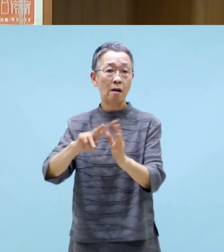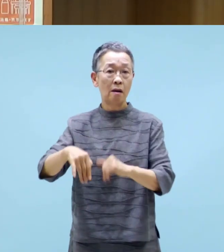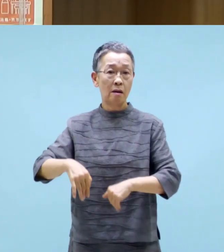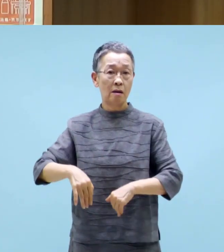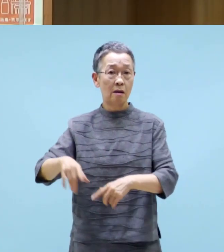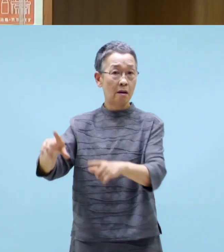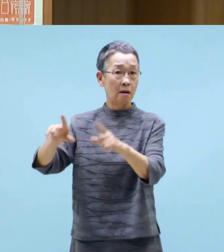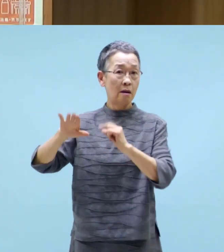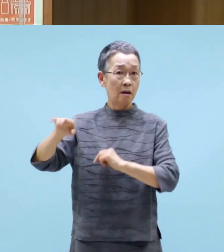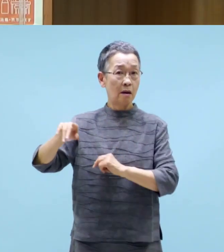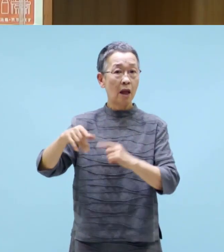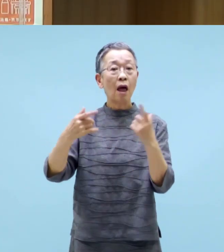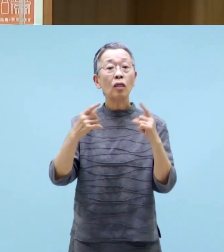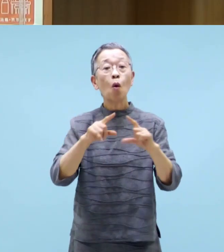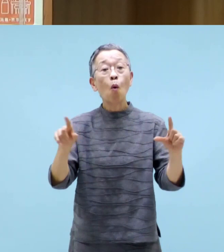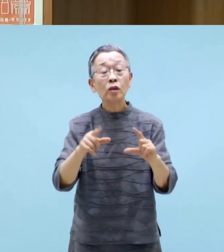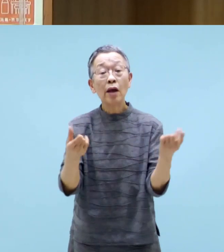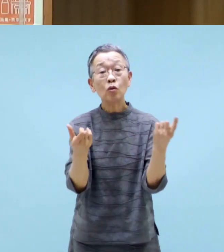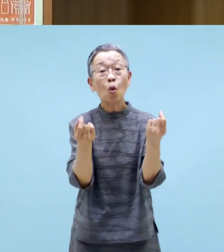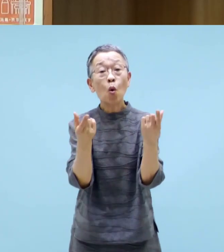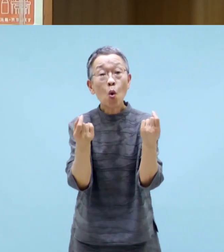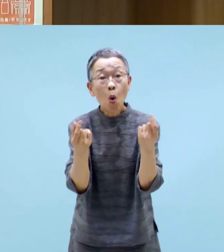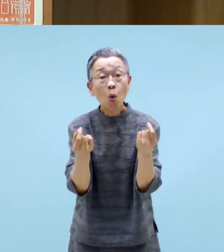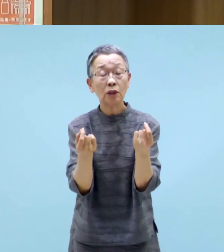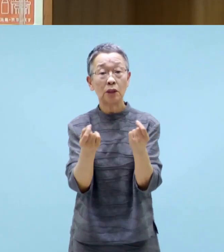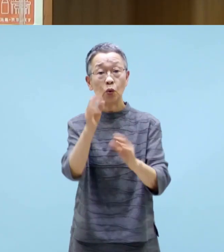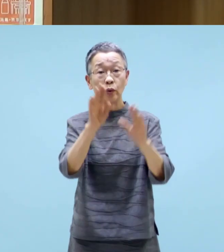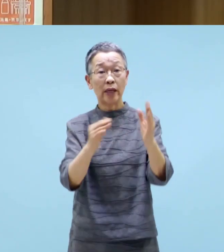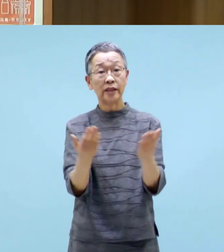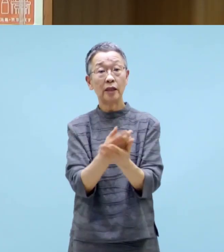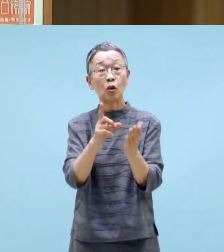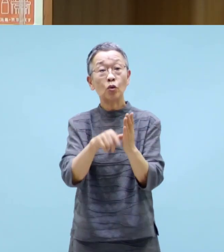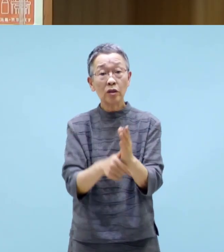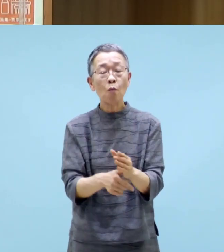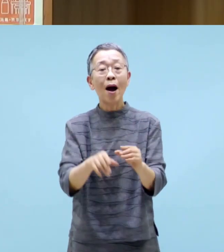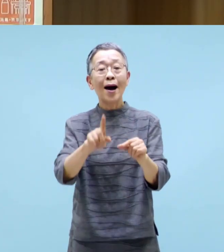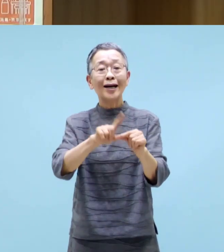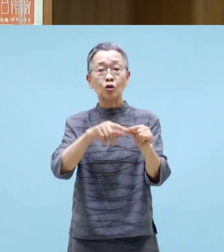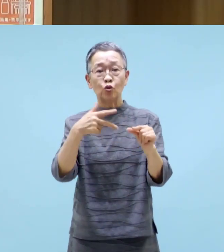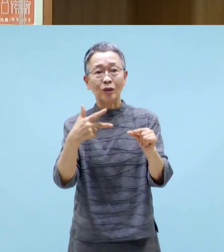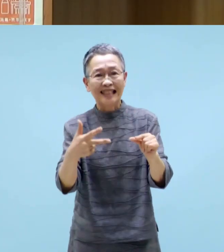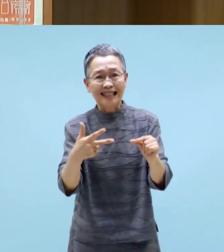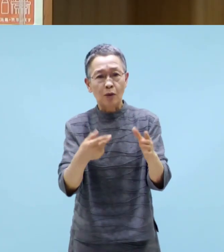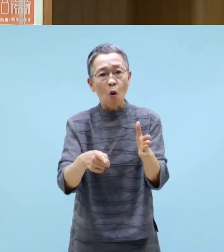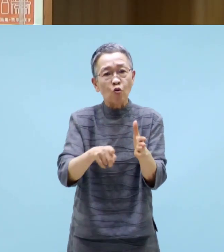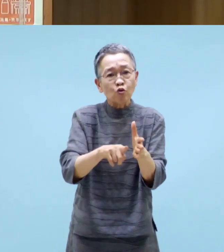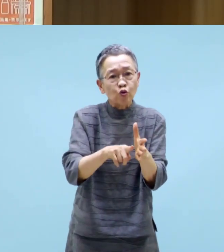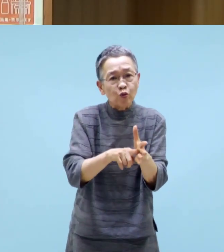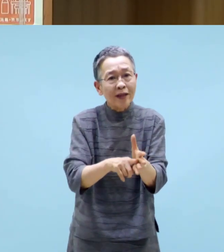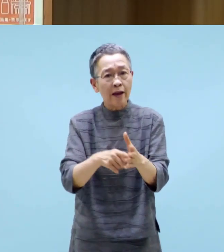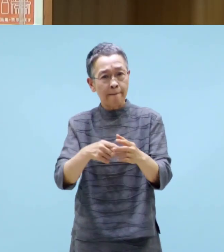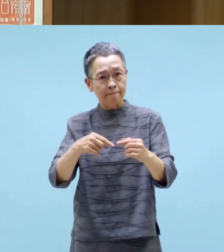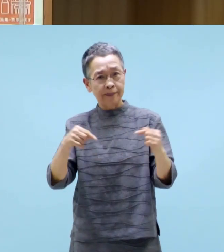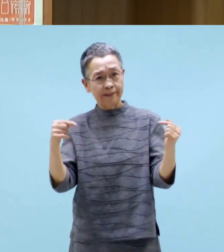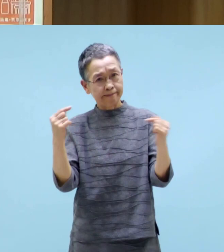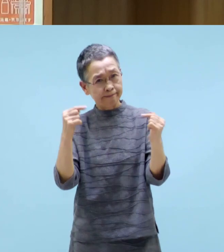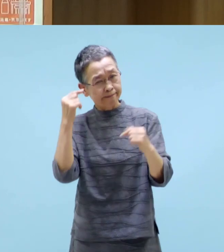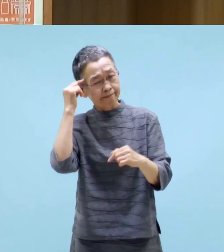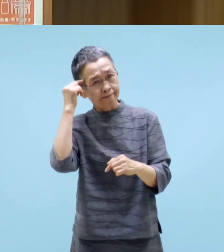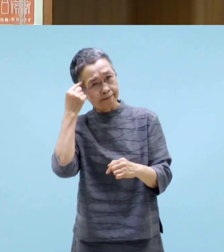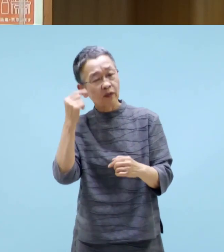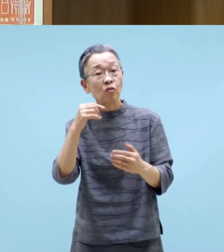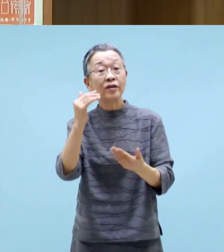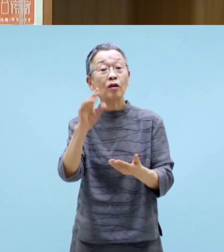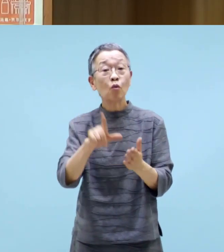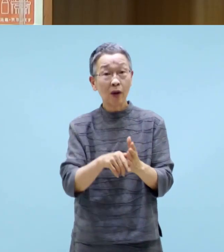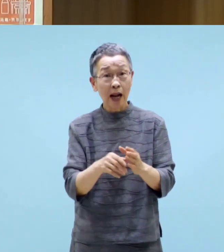然同様の状況になったときには中止というのを含めて検討することになるというふうに思いますから、まあ、一つまん延防止等重点措